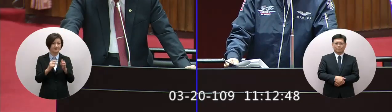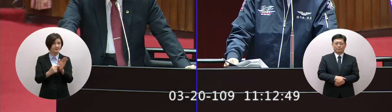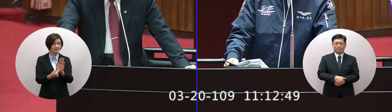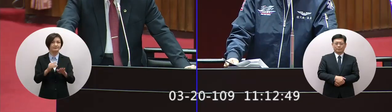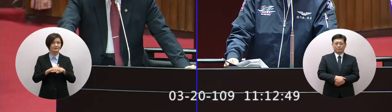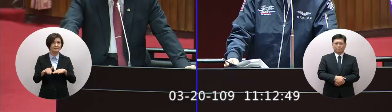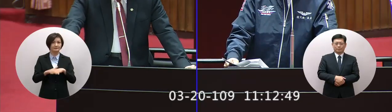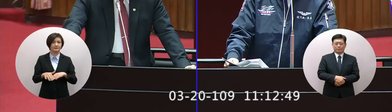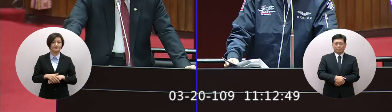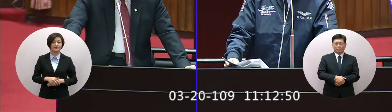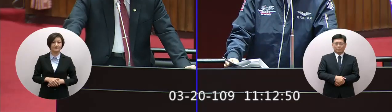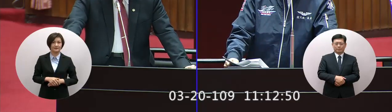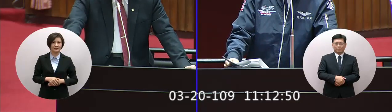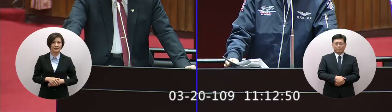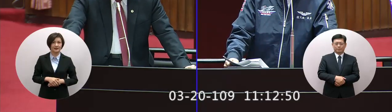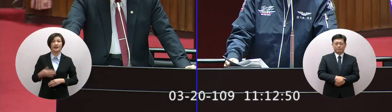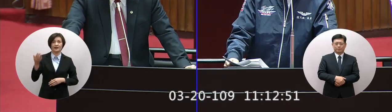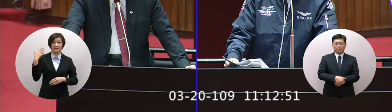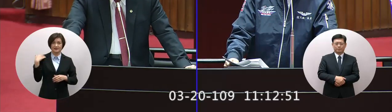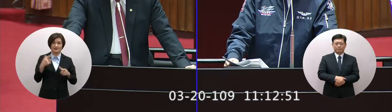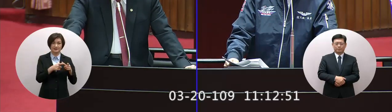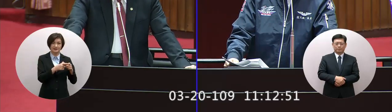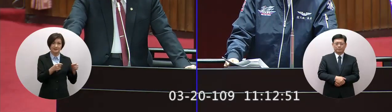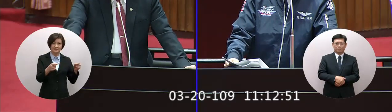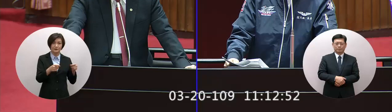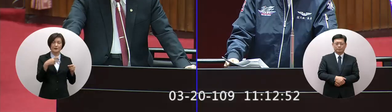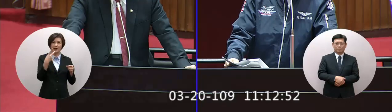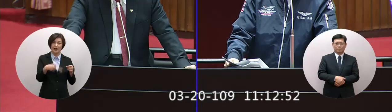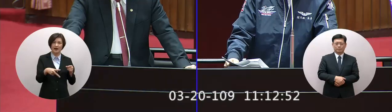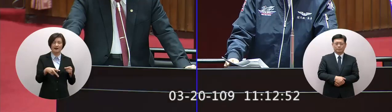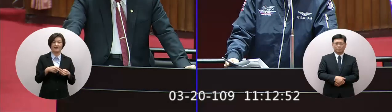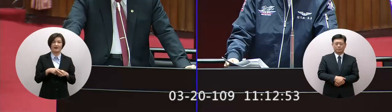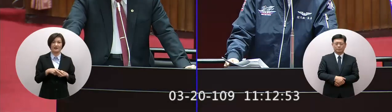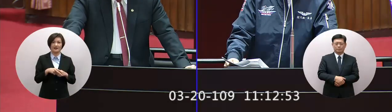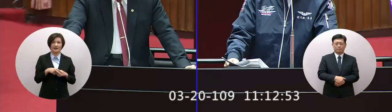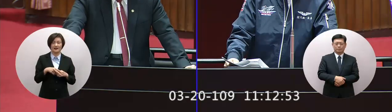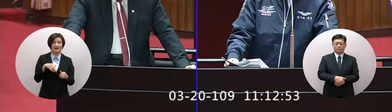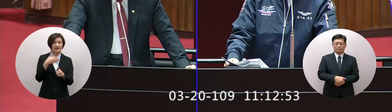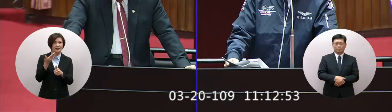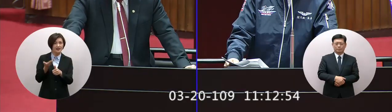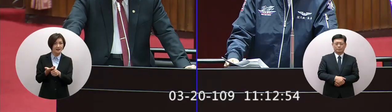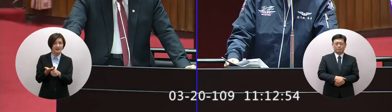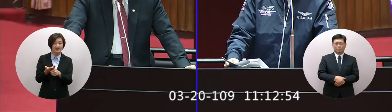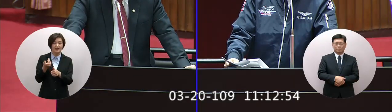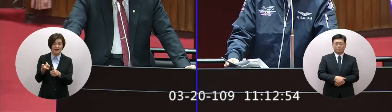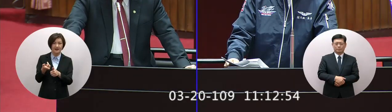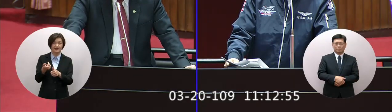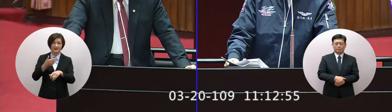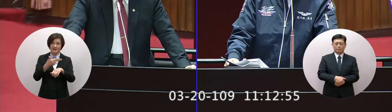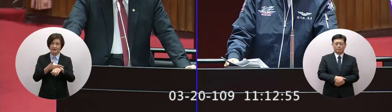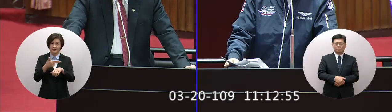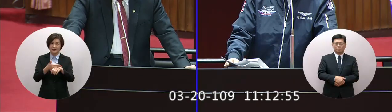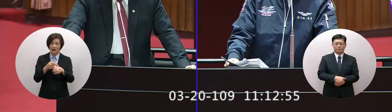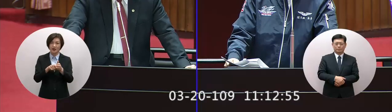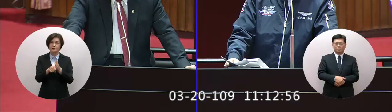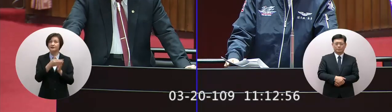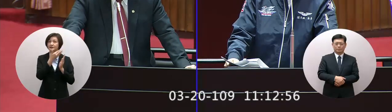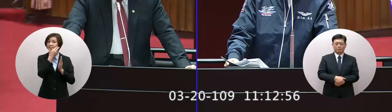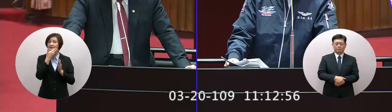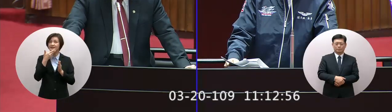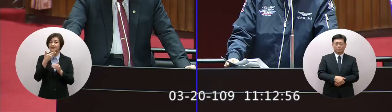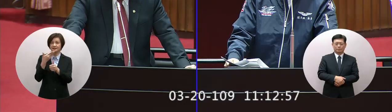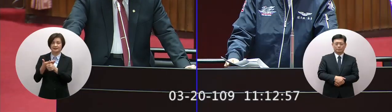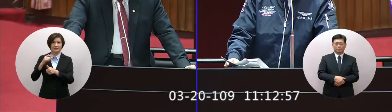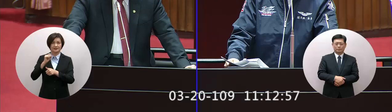部分过往日方也透过管道愿意提供这些氢能的专利给我